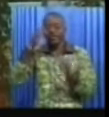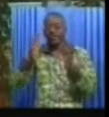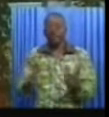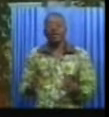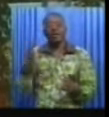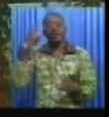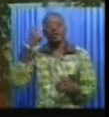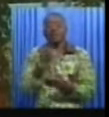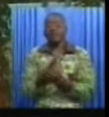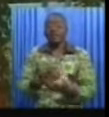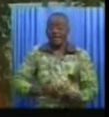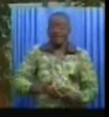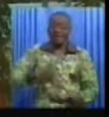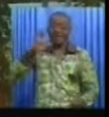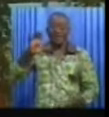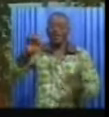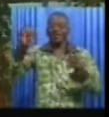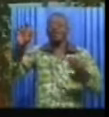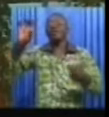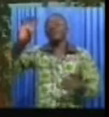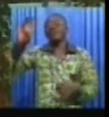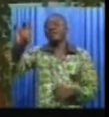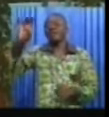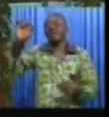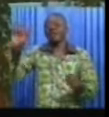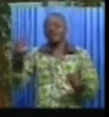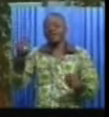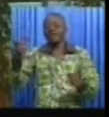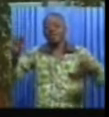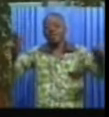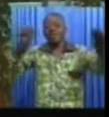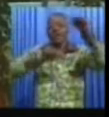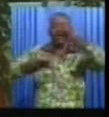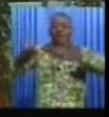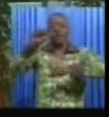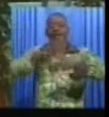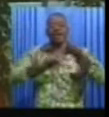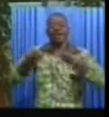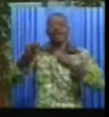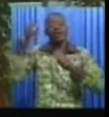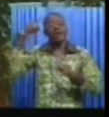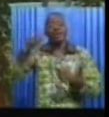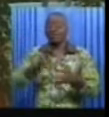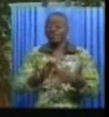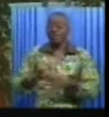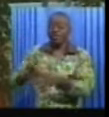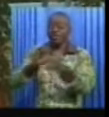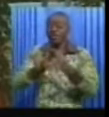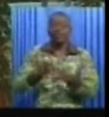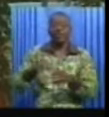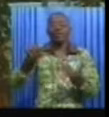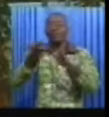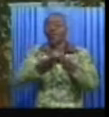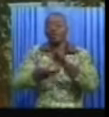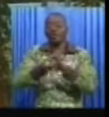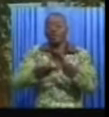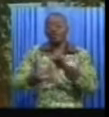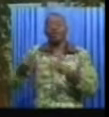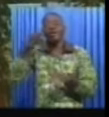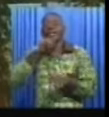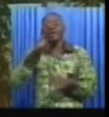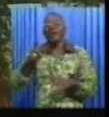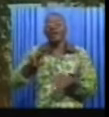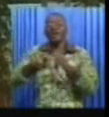la diversité du 7e art du continent et de l'imaginaire de ses cinéastes, une collaboration sûre est née, celle